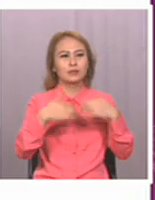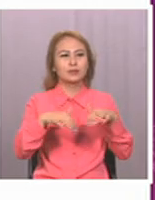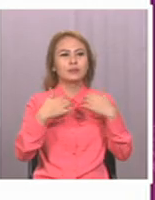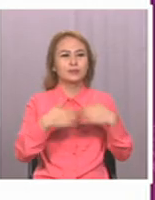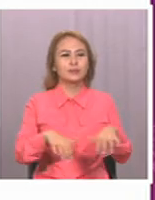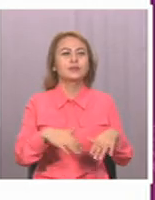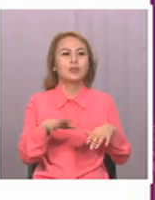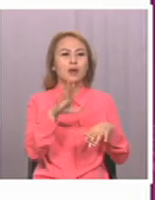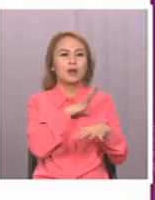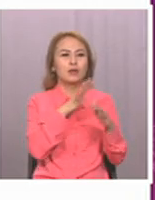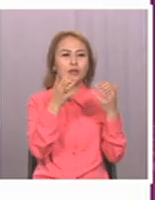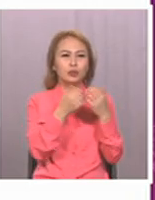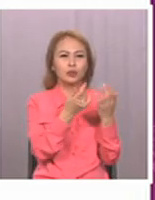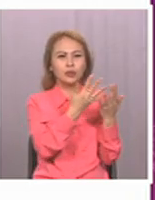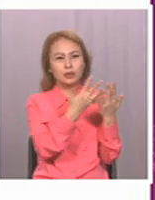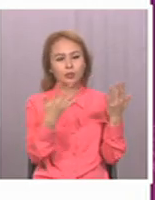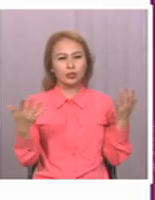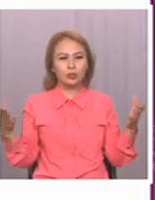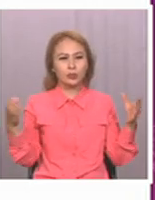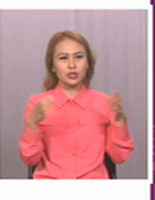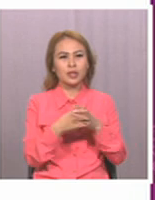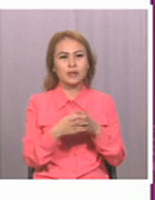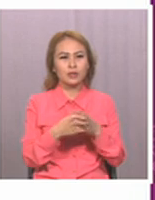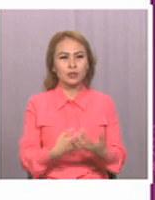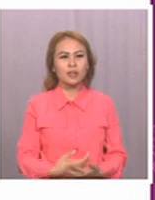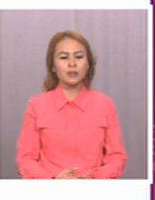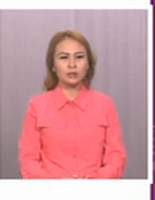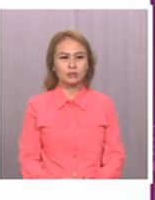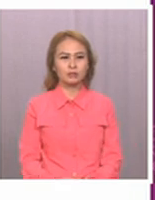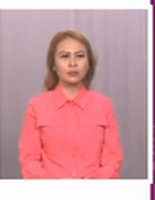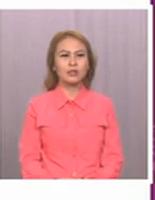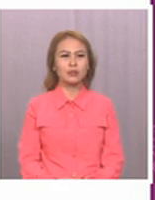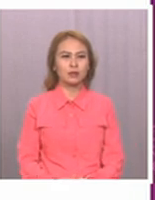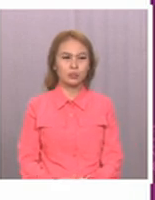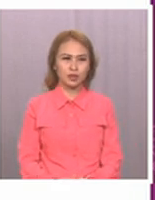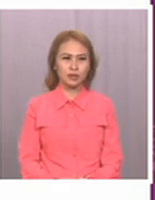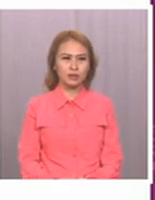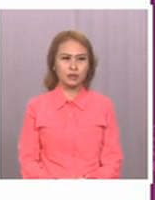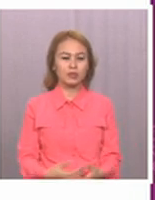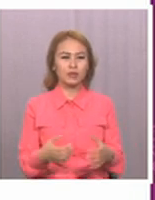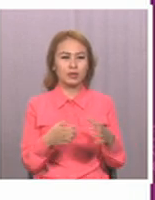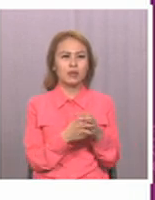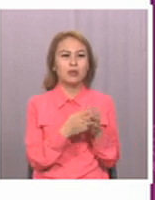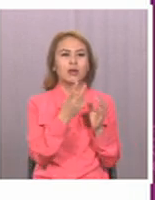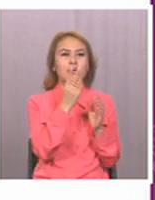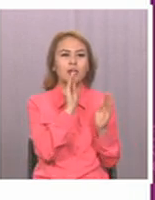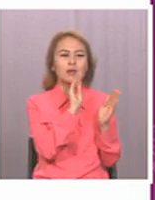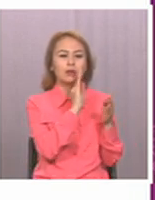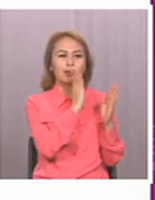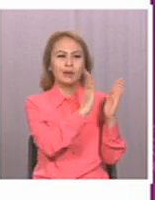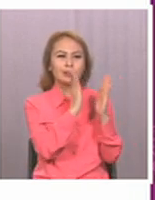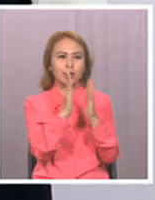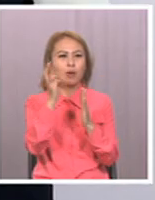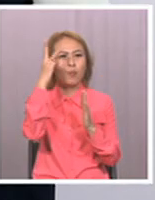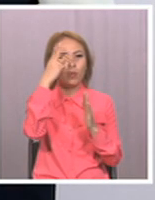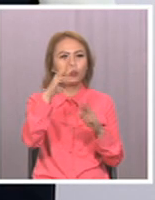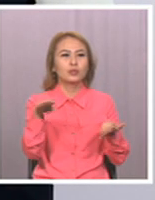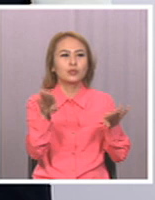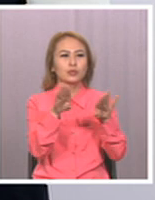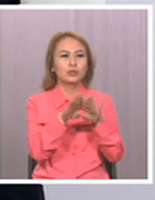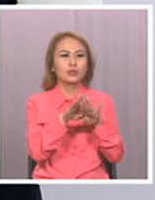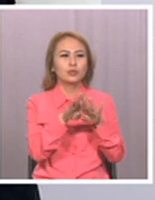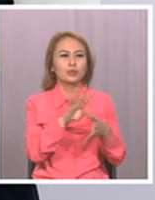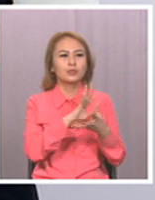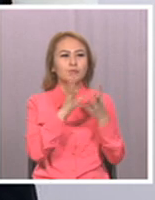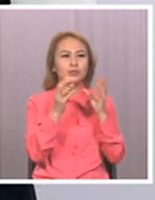Бірнеше сандар қатарындағы жиілігі ең көп сан сол қатардың модасы болып саналады.